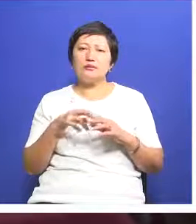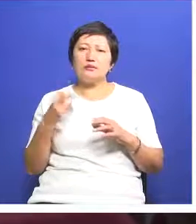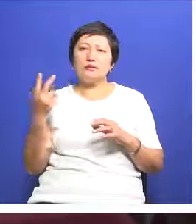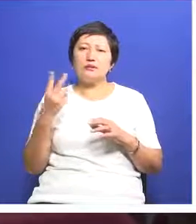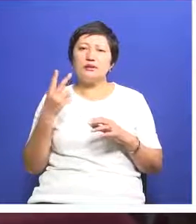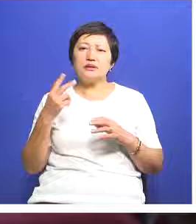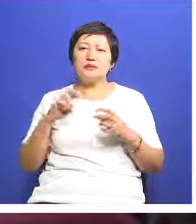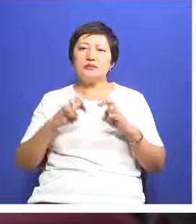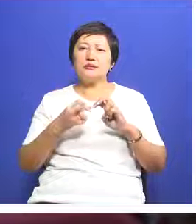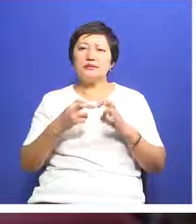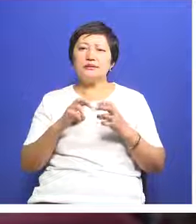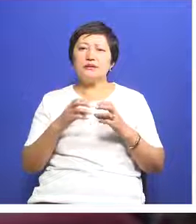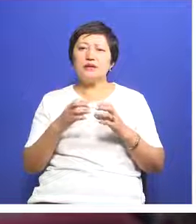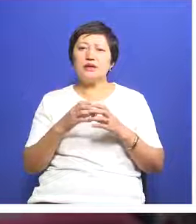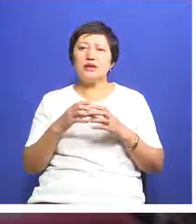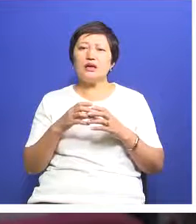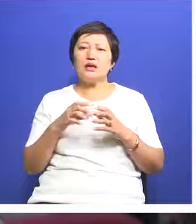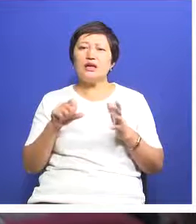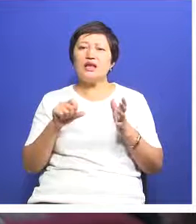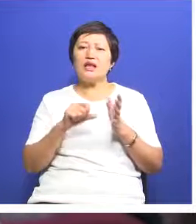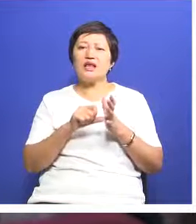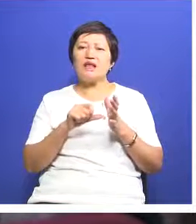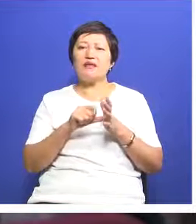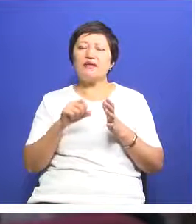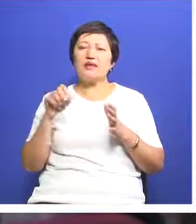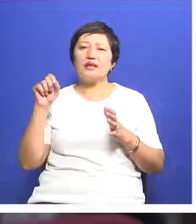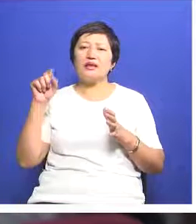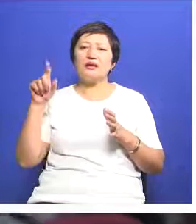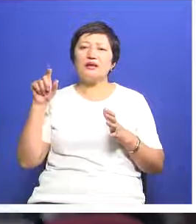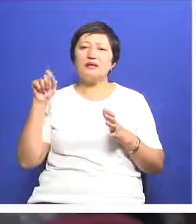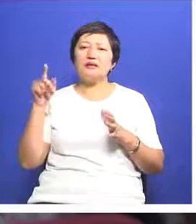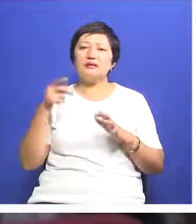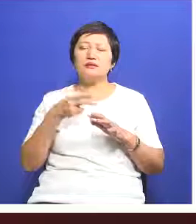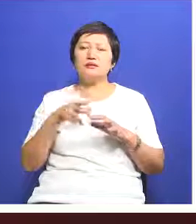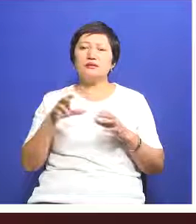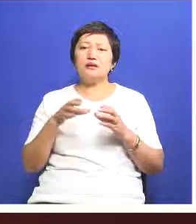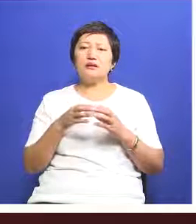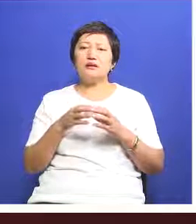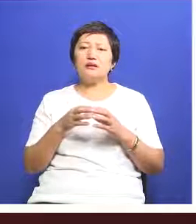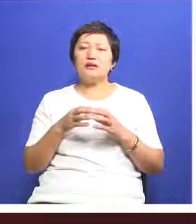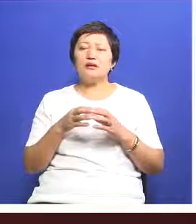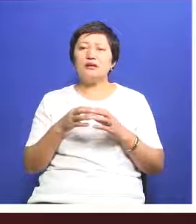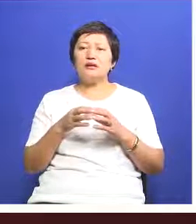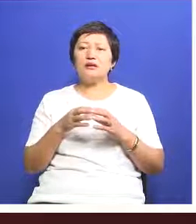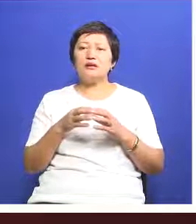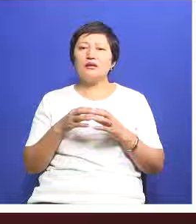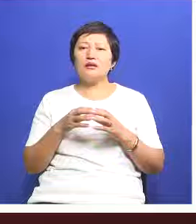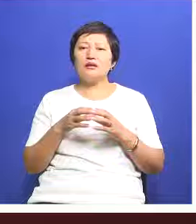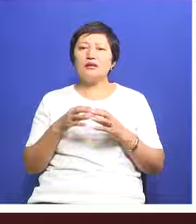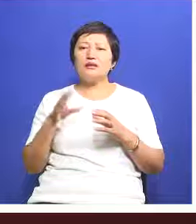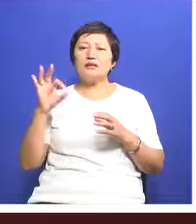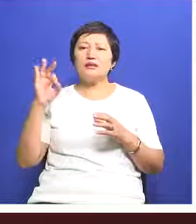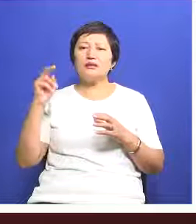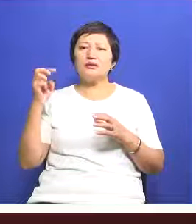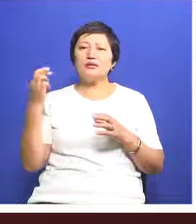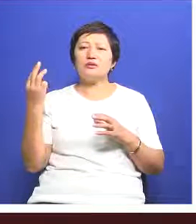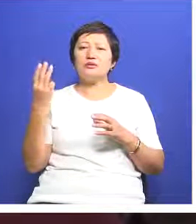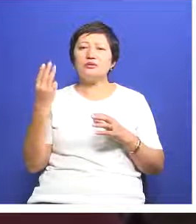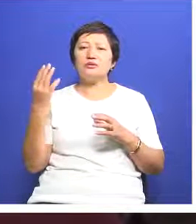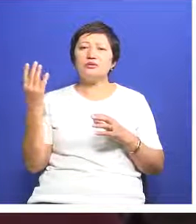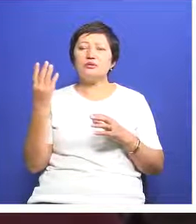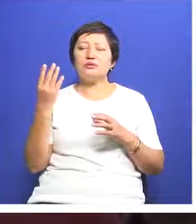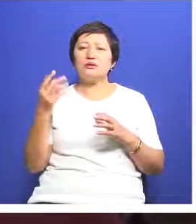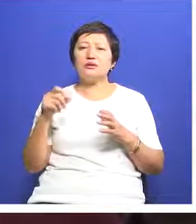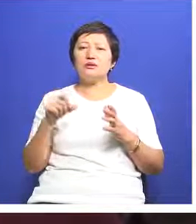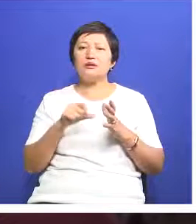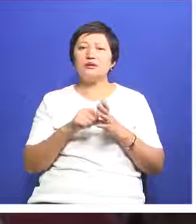Екінші мәселе осы свет тұғын. Свет сіз келуге қонатын болды қазір. Сіз келуге 3-4 күн қалғанда электриктер қозғалып